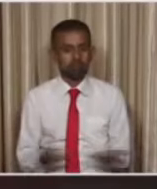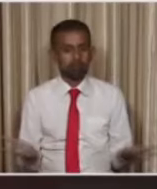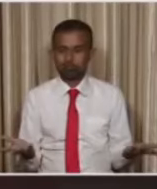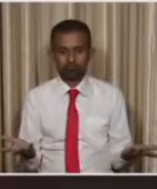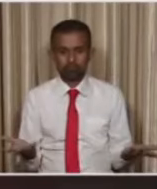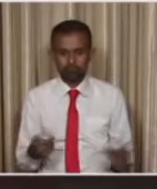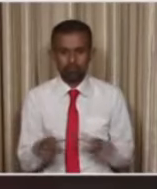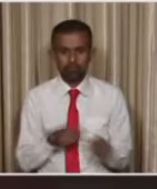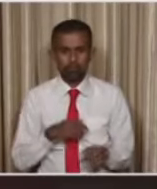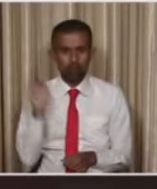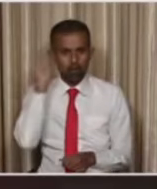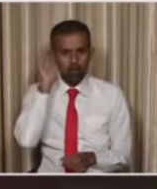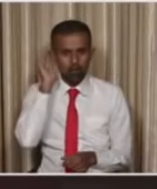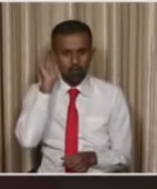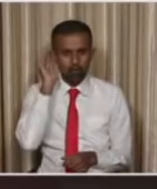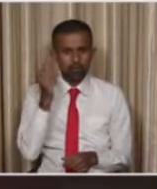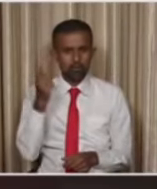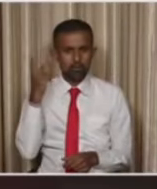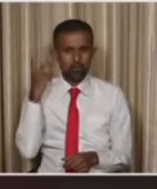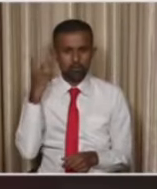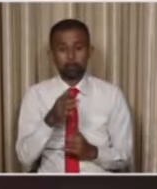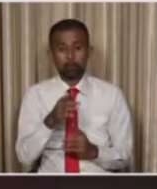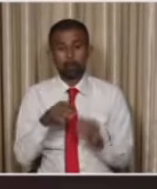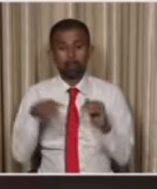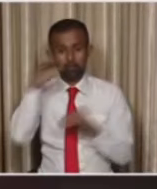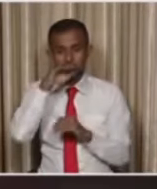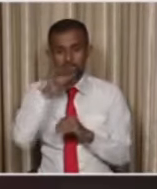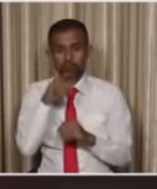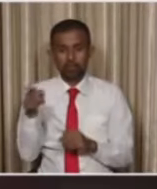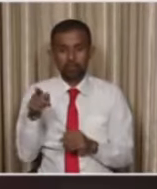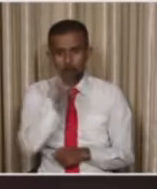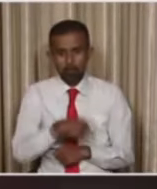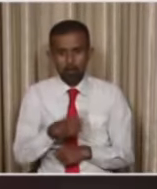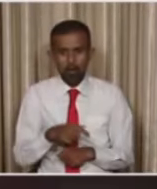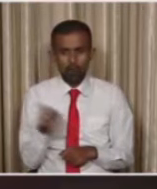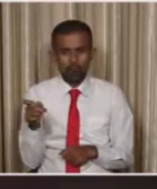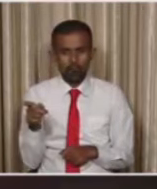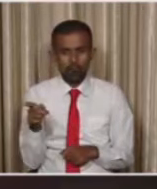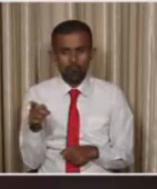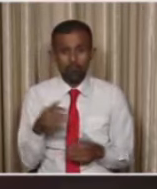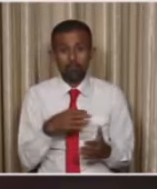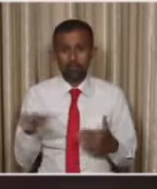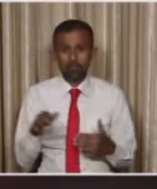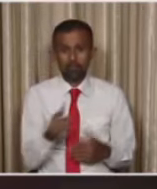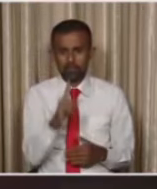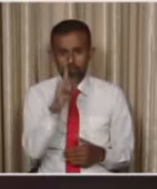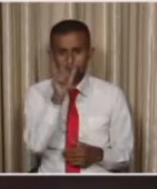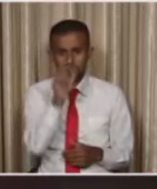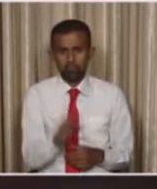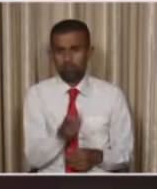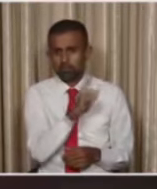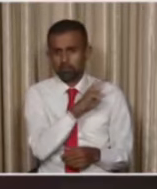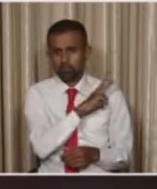පදම අපිට ආරංචි දැන් ඒ පෙරද මෙතන ඇමති කන් දෙන්නෙක් එලියට දැම්ම ඒගොල්ල එක කුමන්ත්‍රණ කරනවලු. ඒ එලියට දාපු එක ඇමතිවරේ ඊය